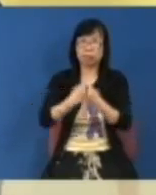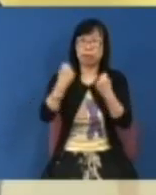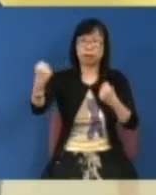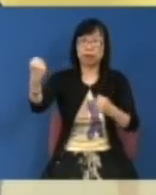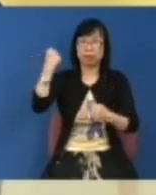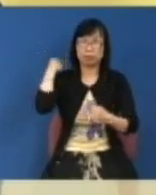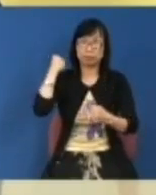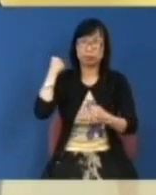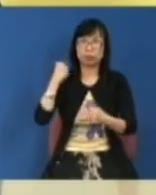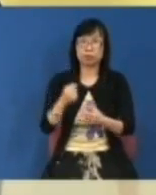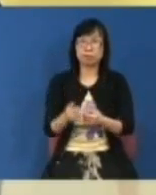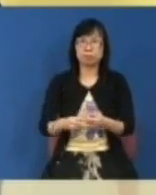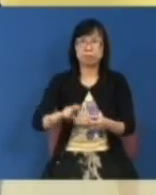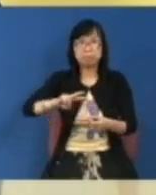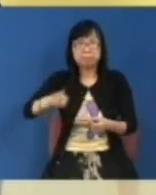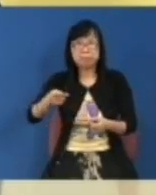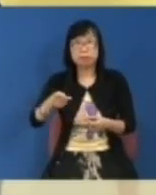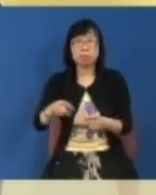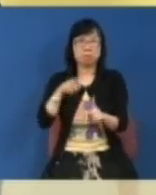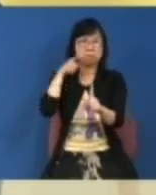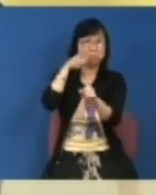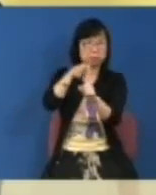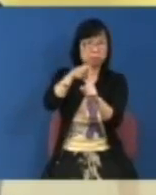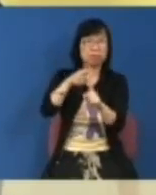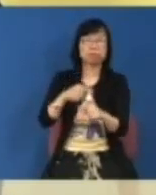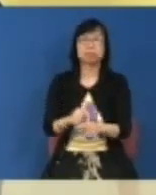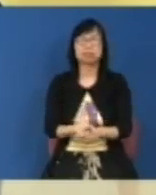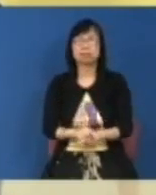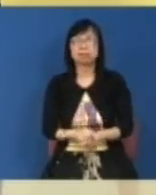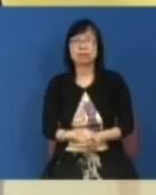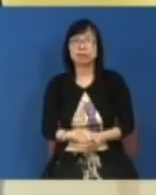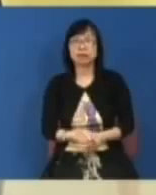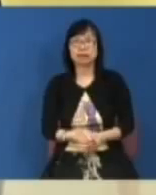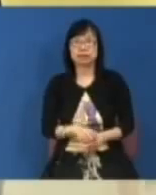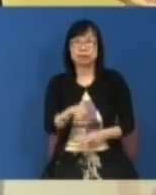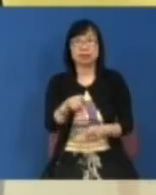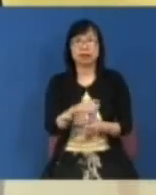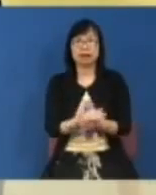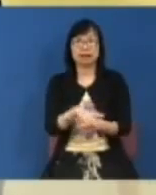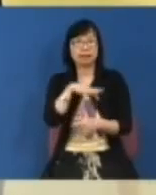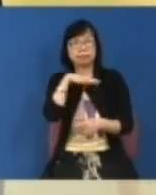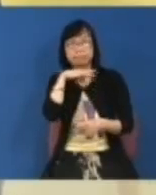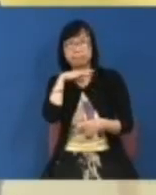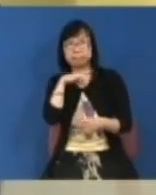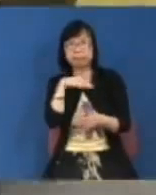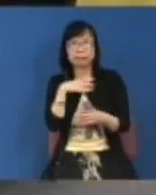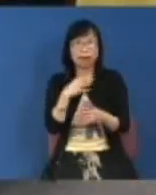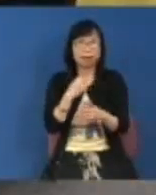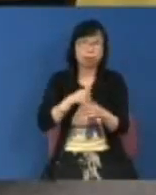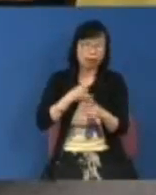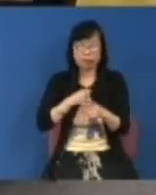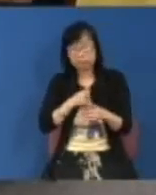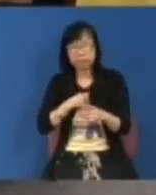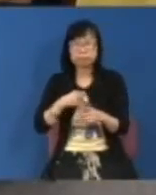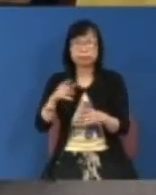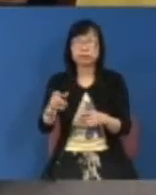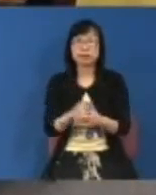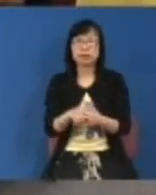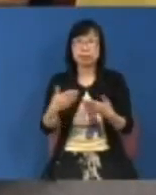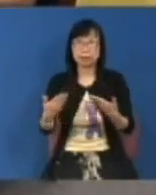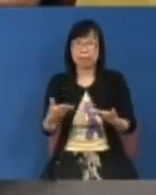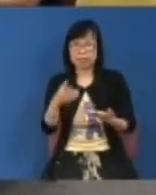個一個社會目標或者政治目的咧。其實是捕風捉影的，是沒有這回 事。這裡其實都交給我講，做少少一